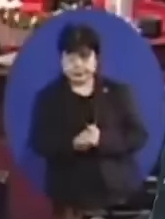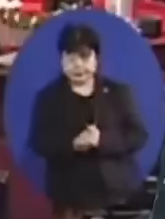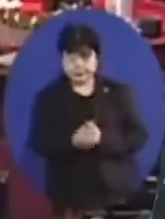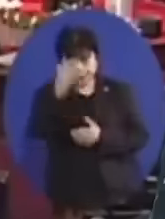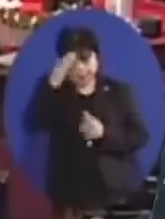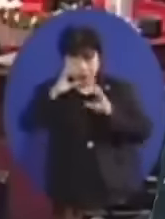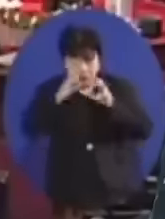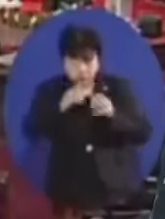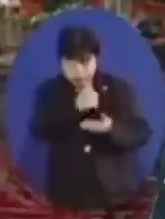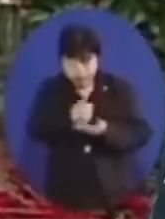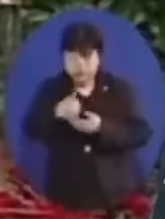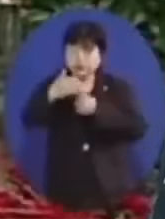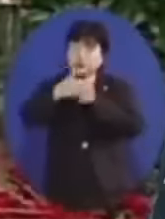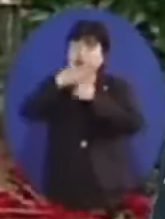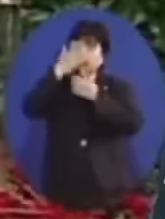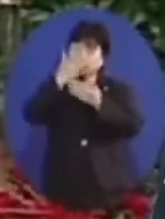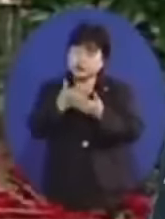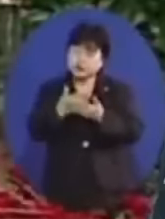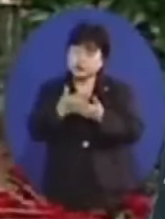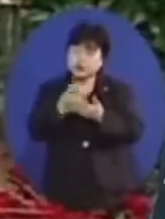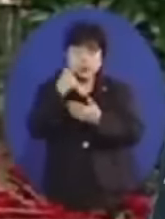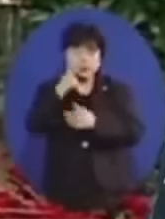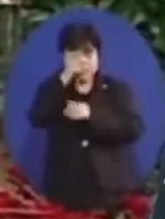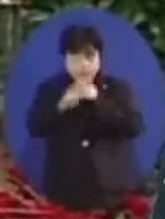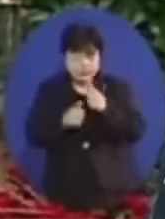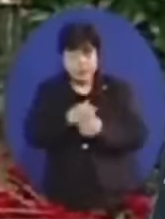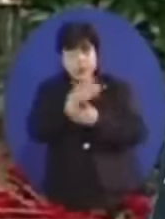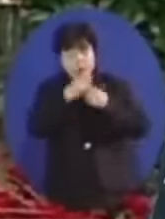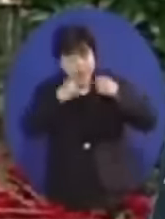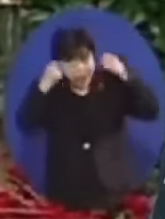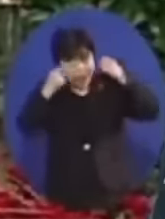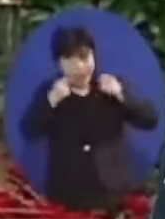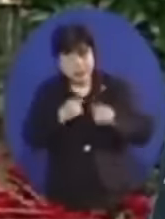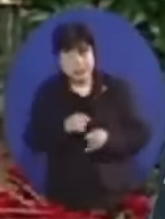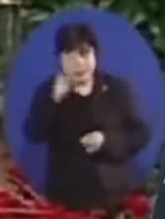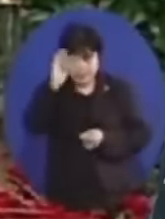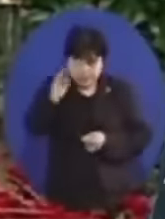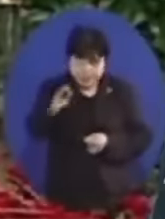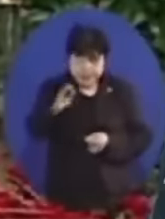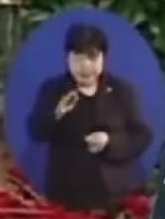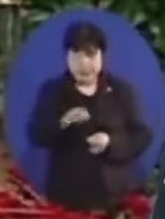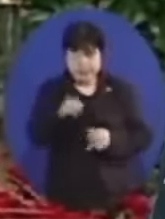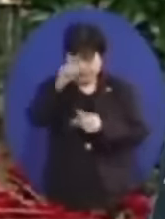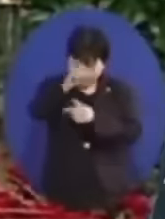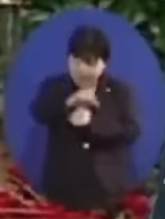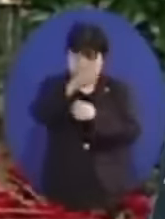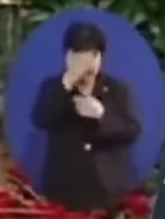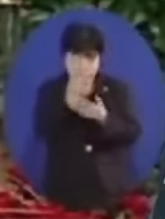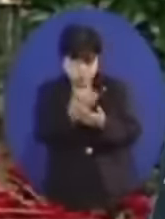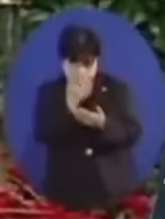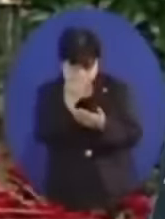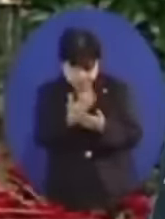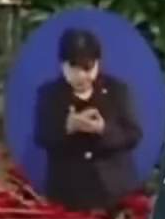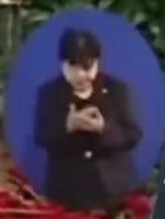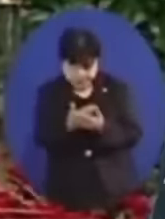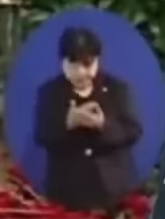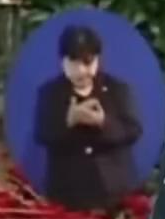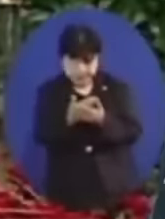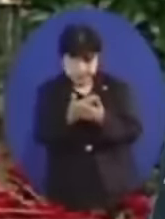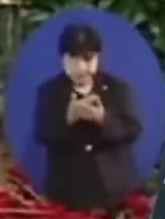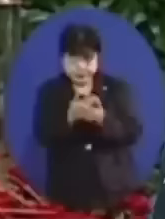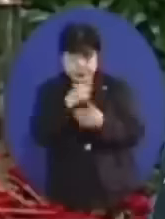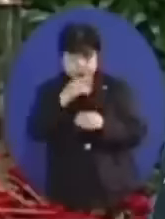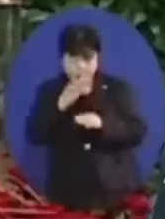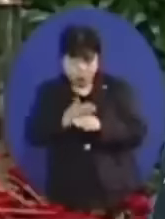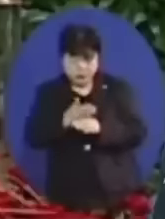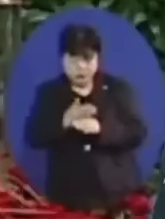우리나라도 주님이 도와주셔서 내 아버지는 더 밝고 맑고 환한 미래의 역사를 허락하여 주시옵소서.